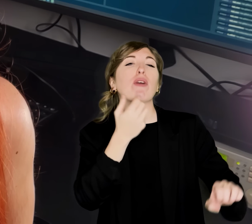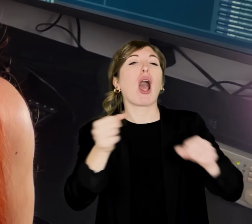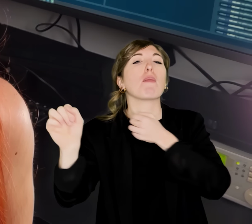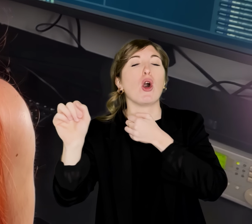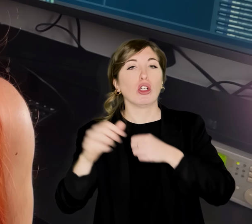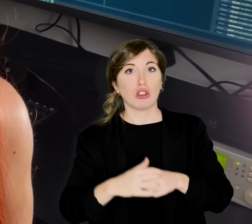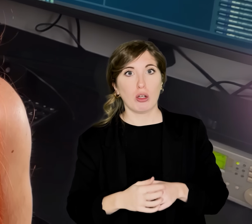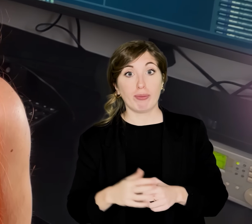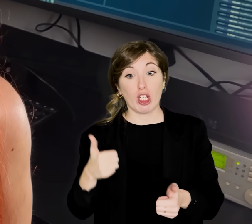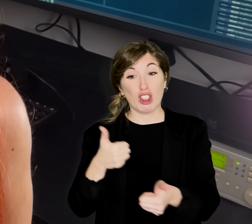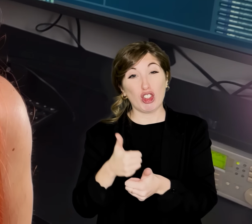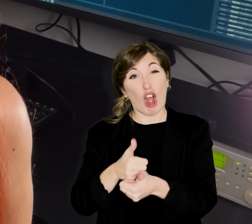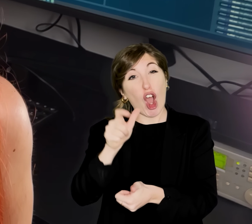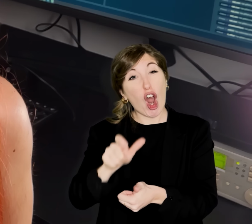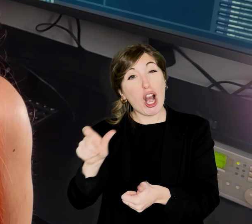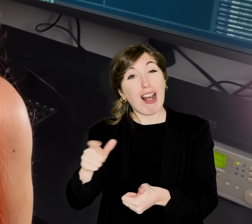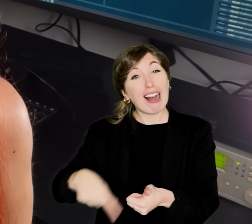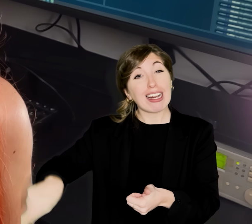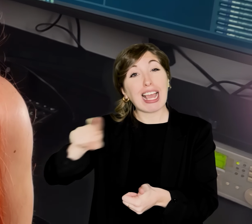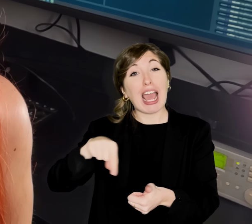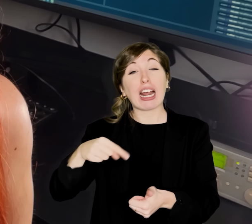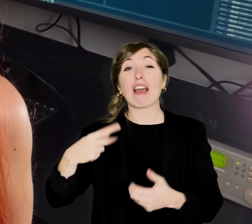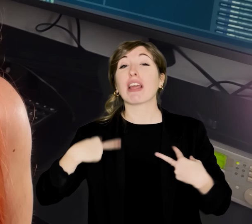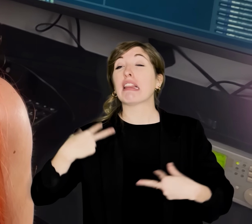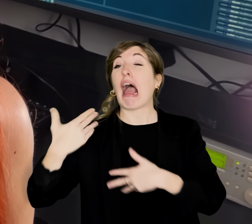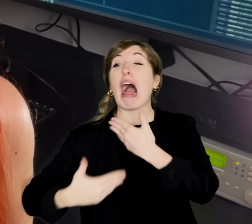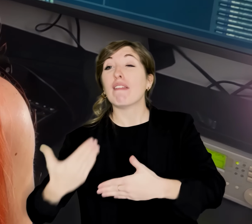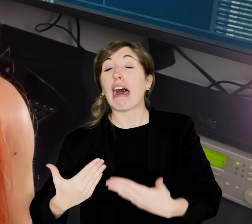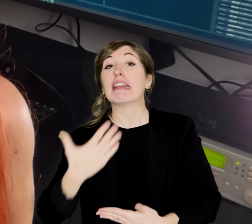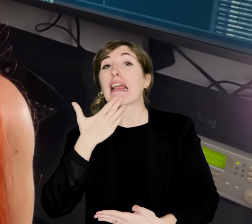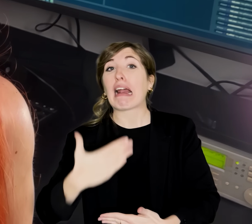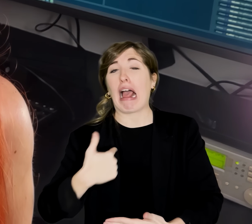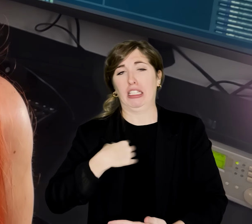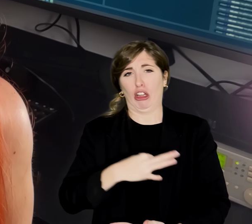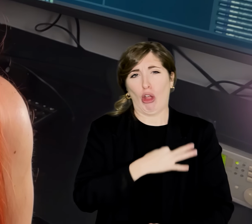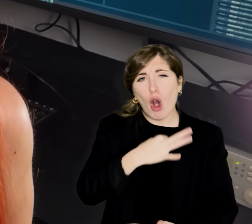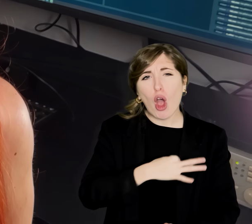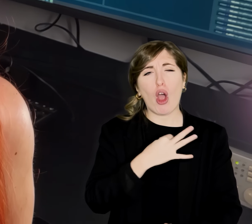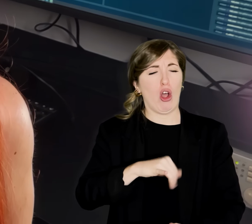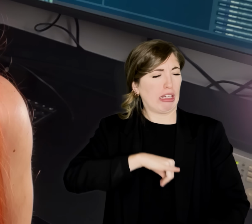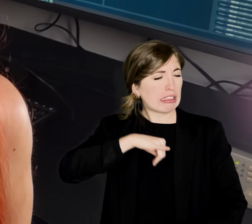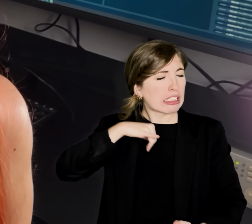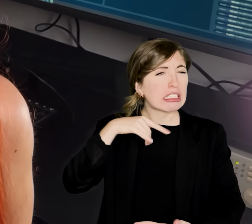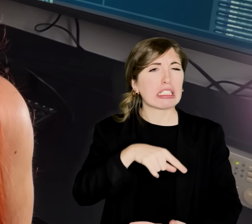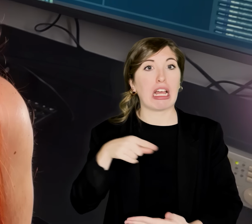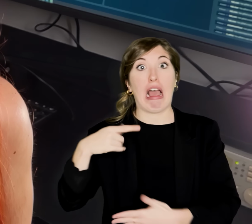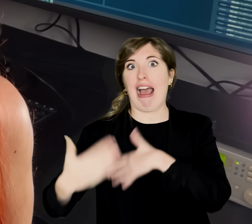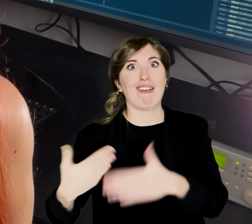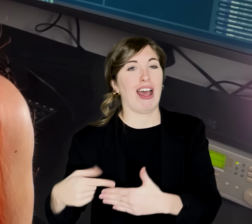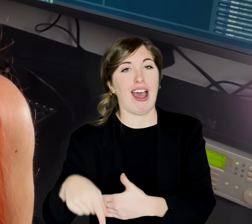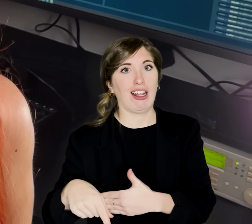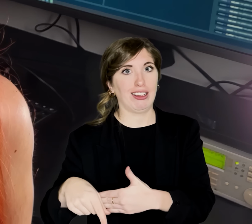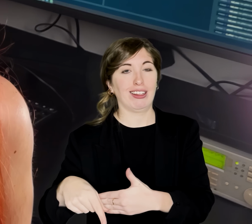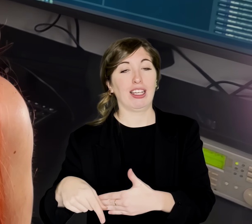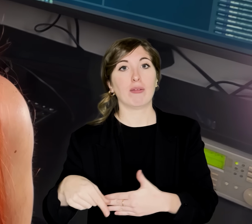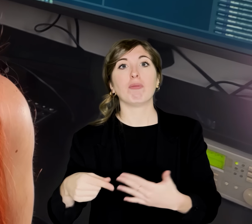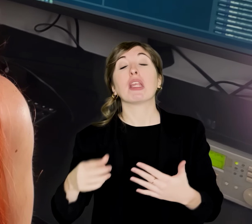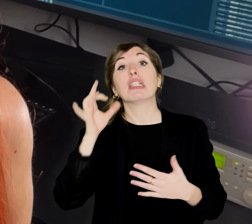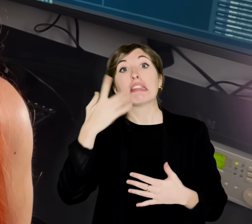delle tue frustrazioni e del tuo malessere e quando devi affrontare una lotta dura ed estenuante contro il